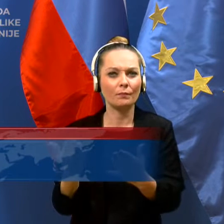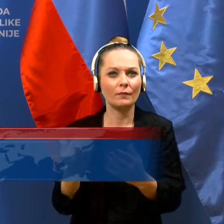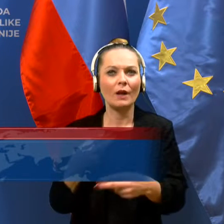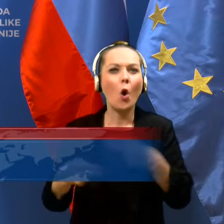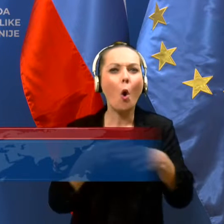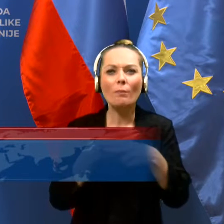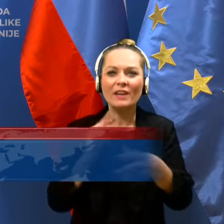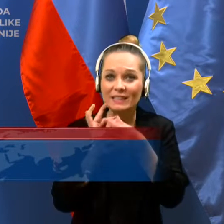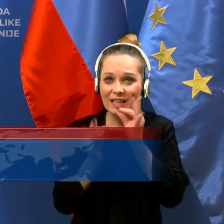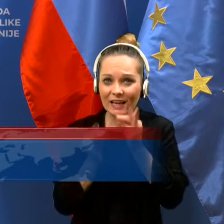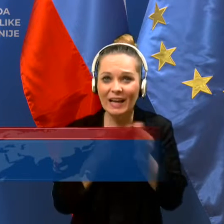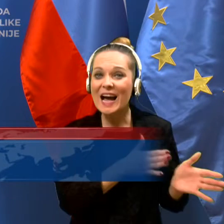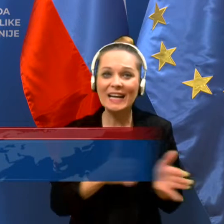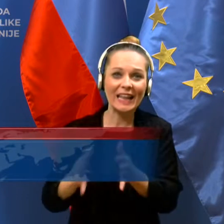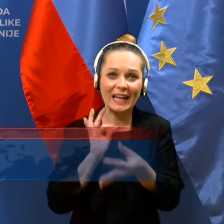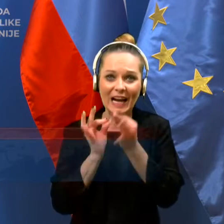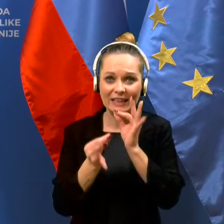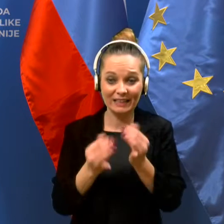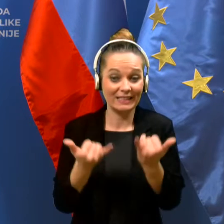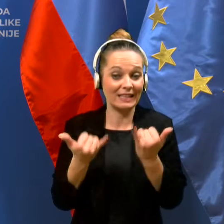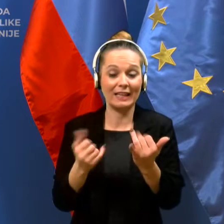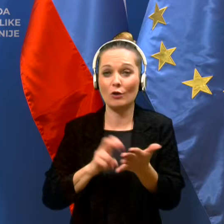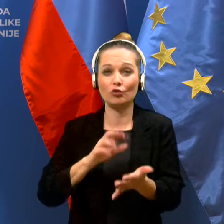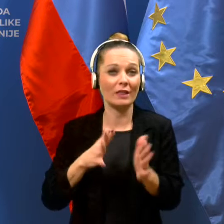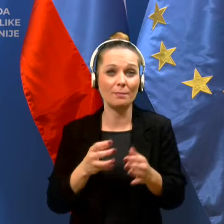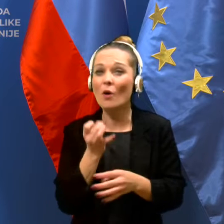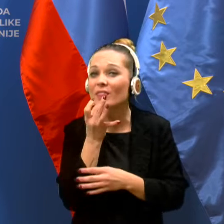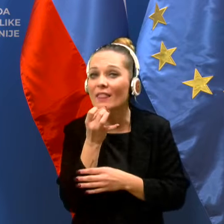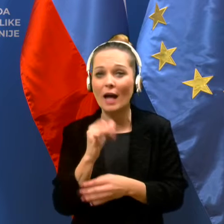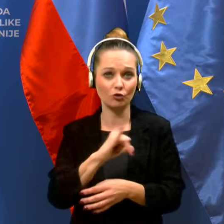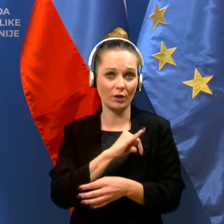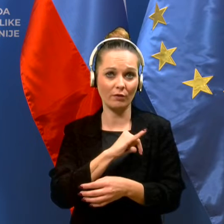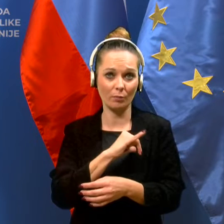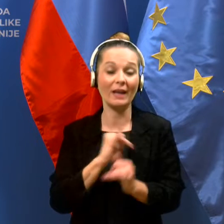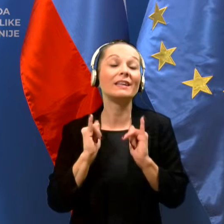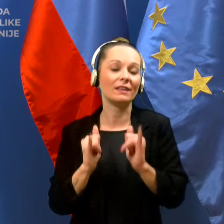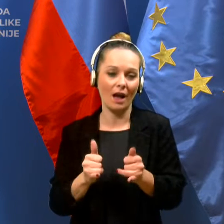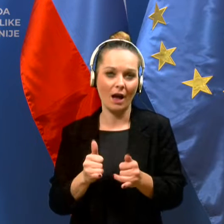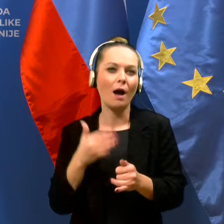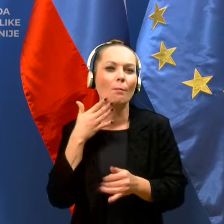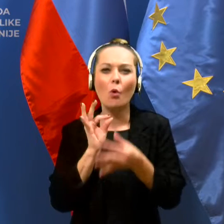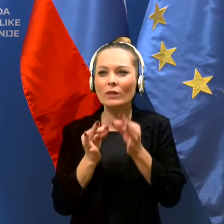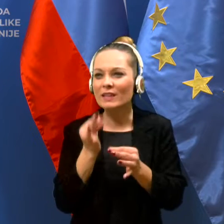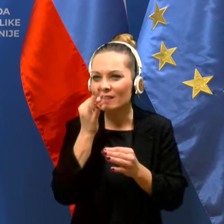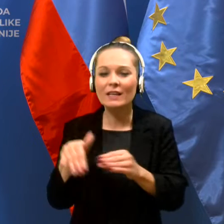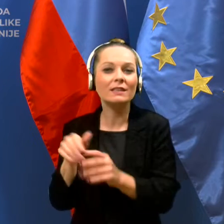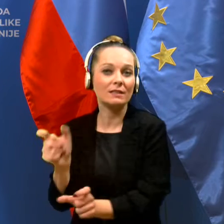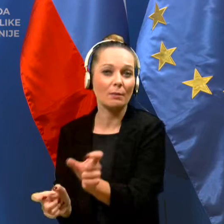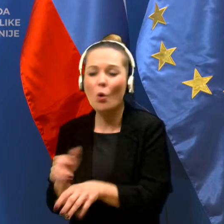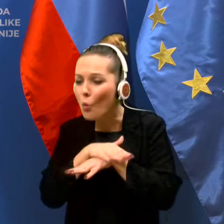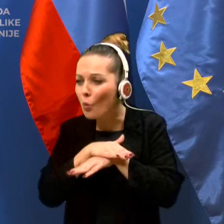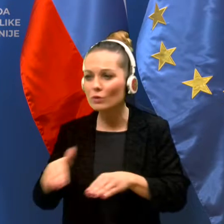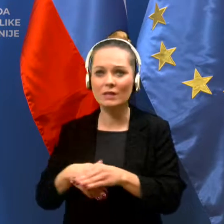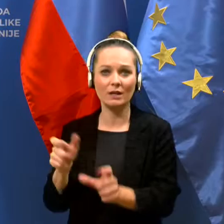obveznega testiranja, rednega testiranja, zaenkrat še nimamo natančnih informacij, vsekakor pa testiranje zaposlenih, vseh